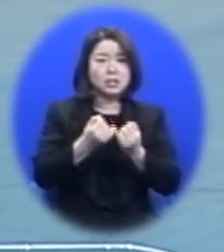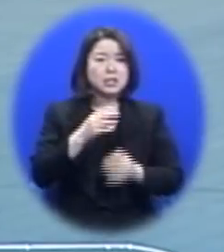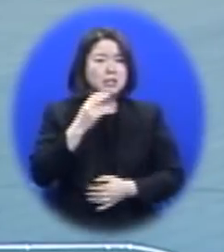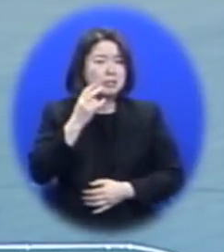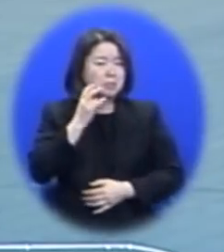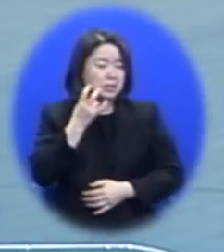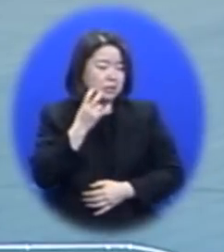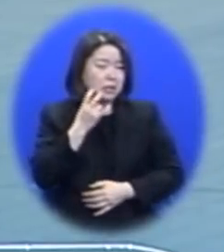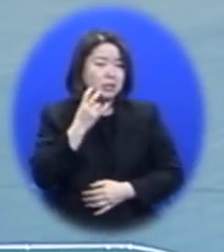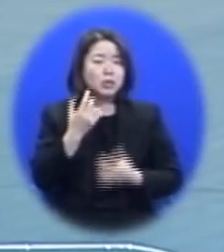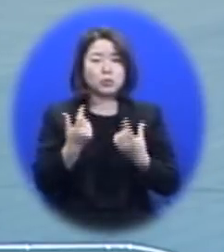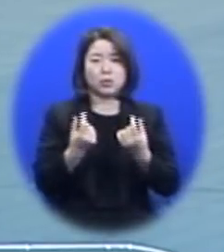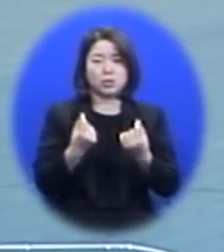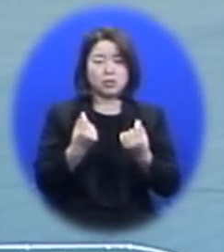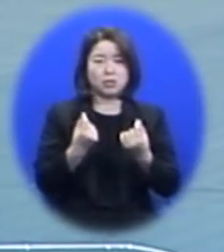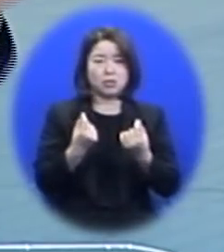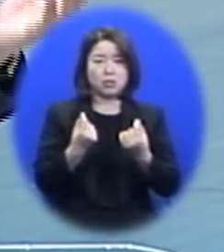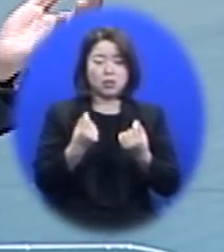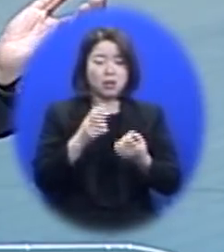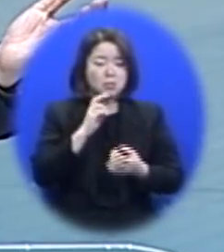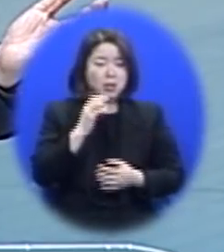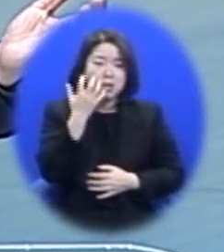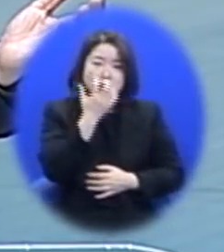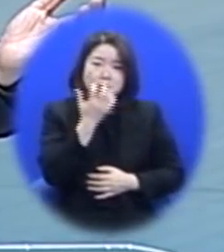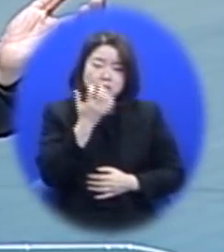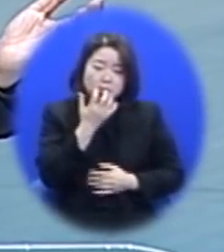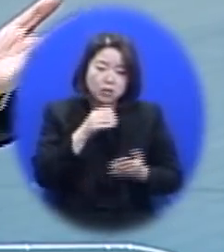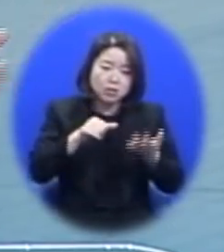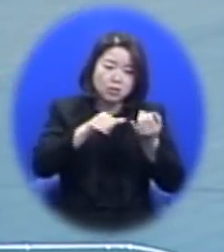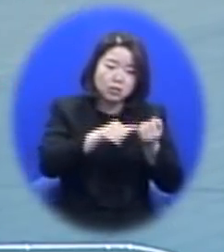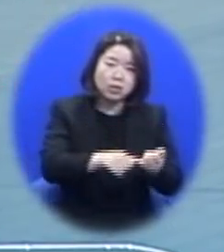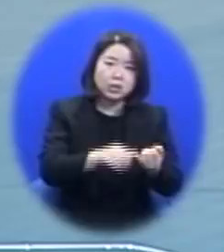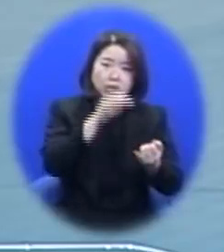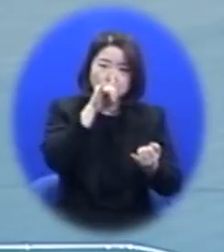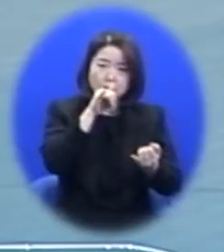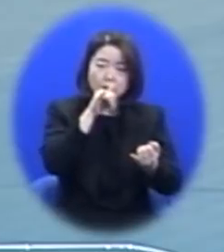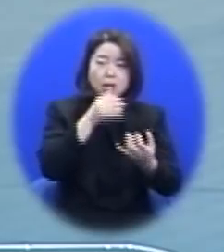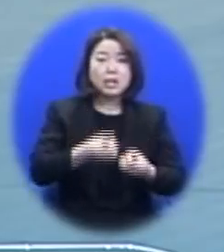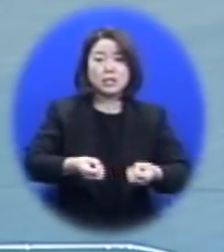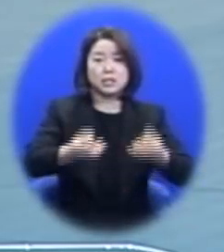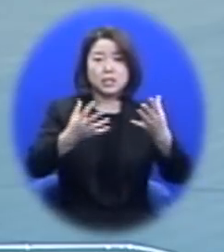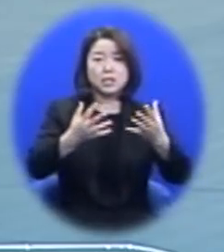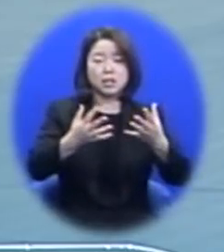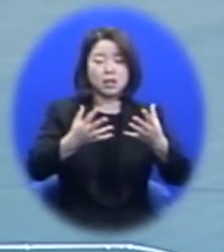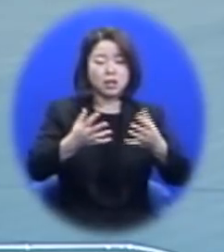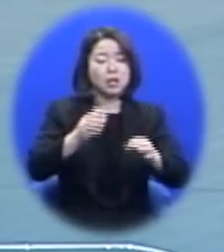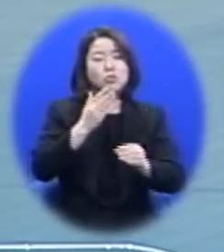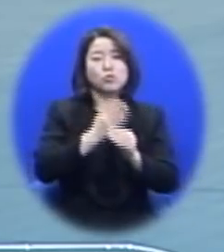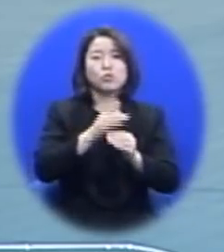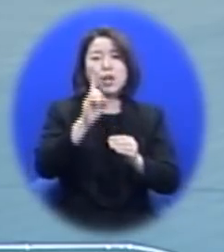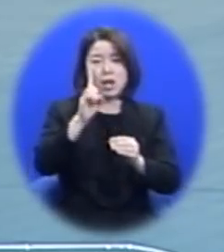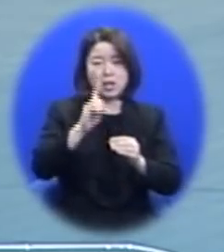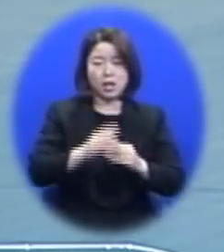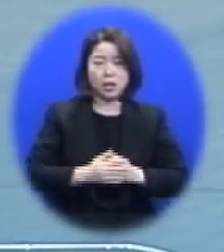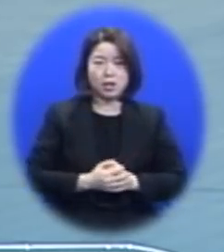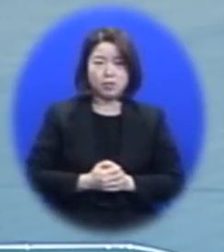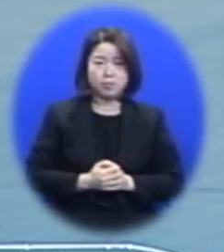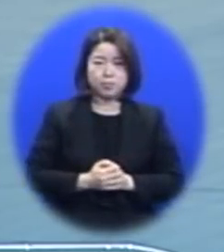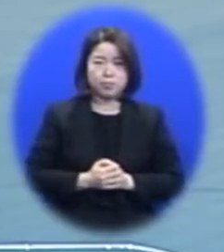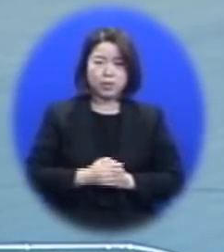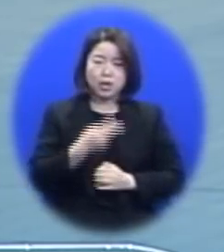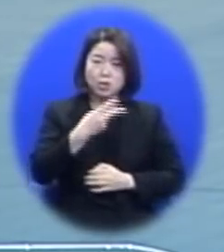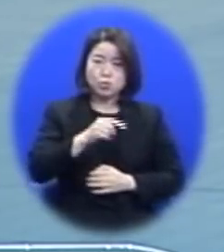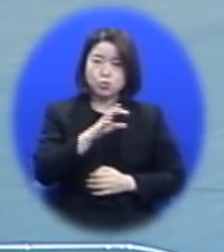성적인 관계를 맺는 것이 제사 의식이 하나였습니다. 자, 두아디라 교회에 예수를 믿는 성도들에게